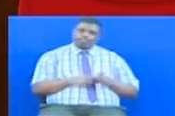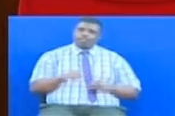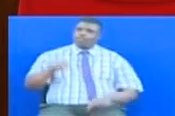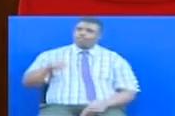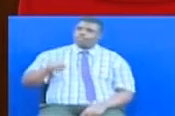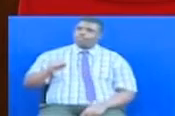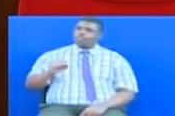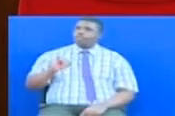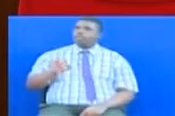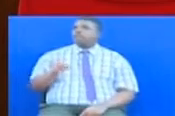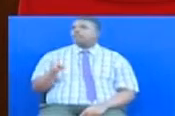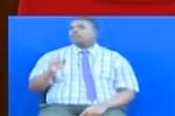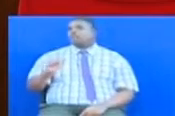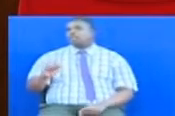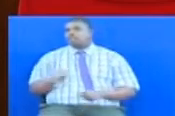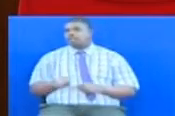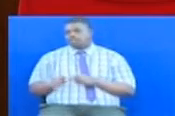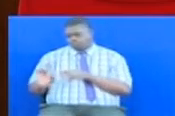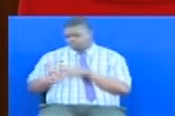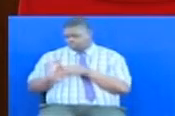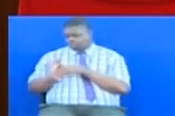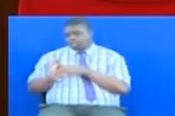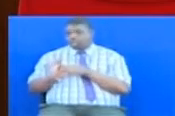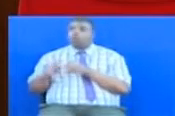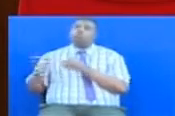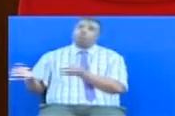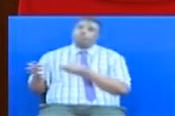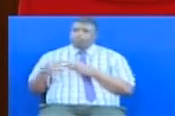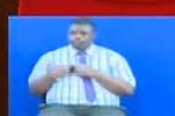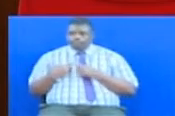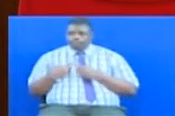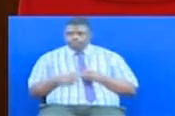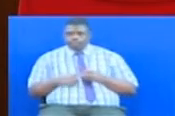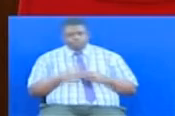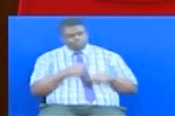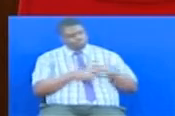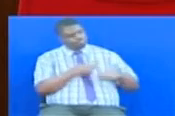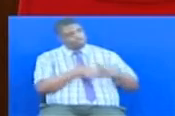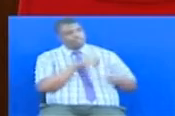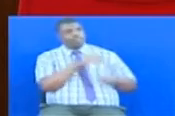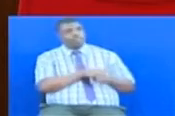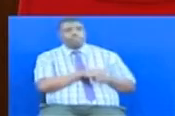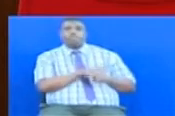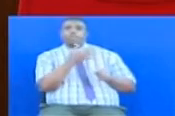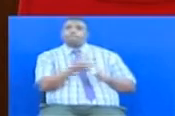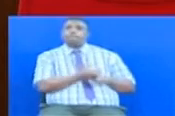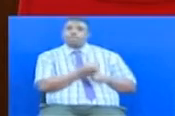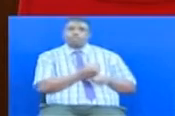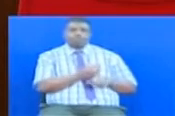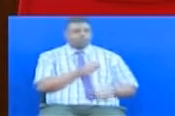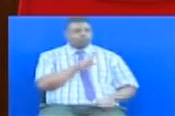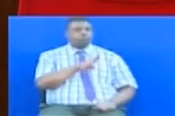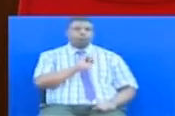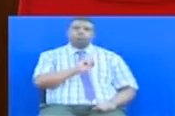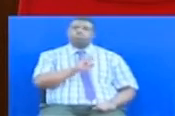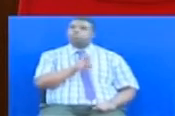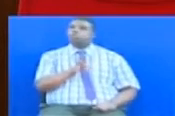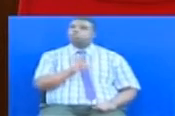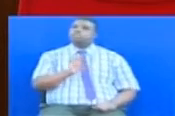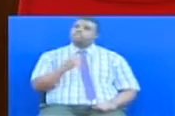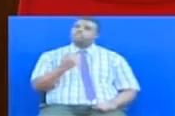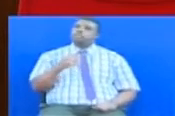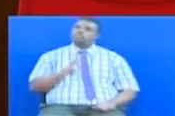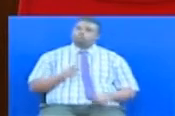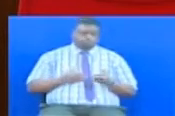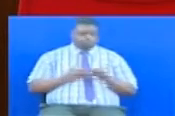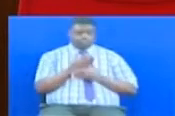hapa. Kwa ushirikiano walinipatia, kwa sababu iko miradi mingi tulipata kwenye jimbo la Ushetu kupitia hawa wakina mama